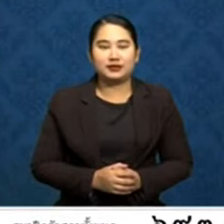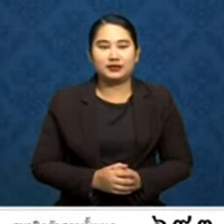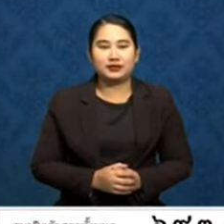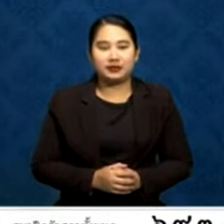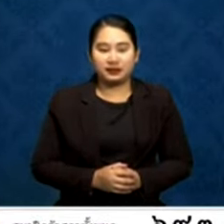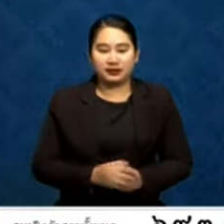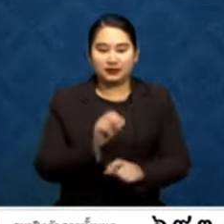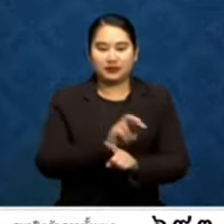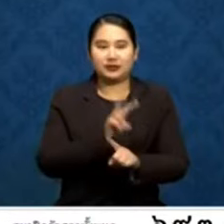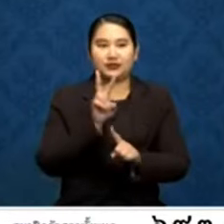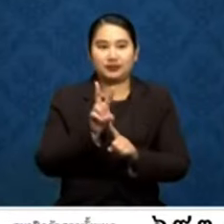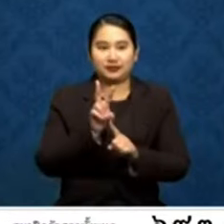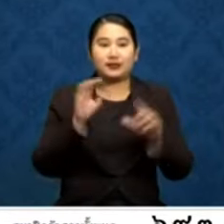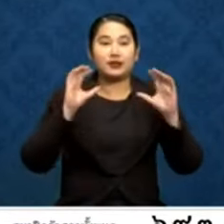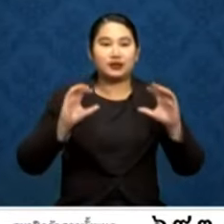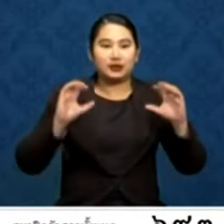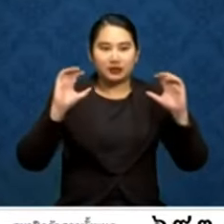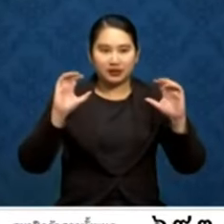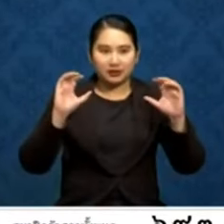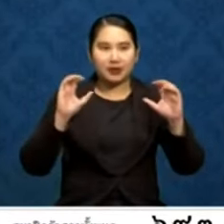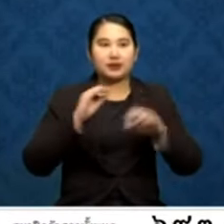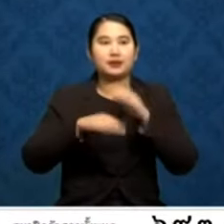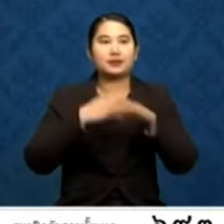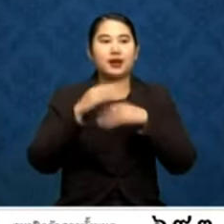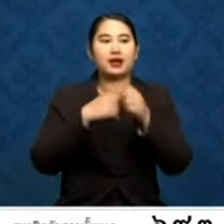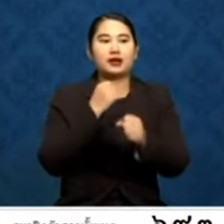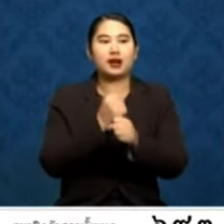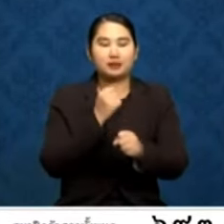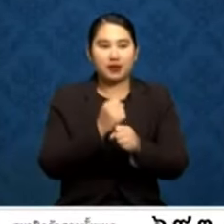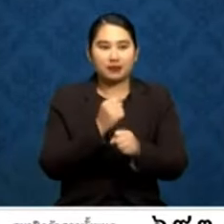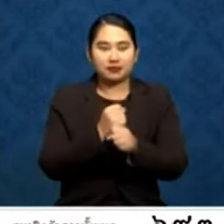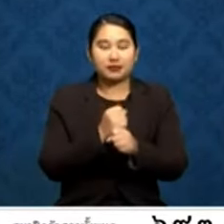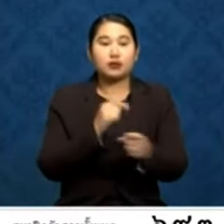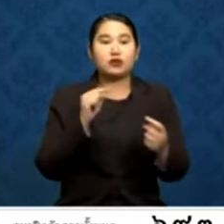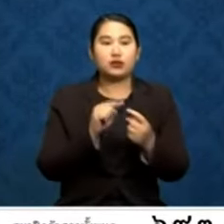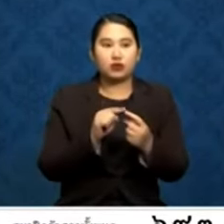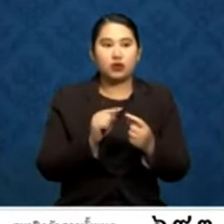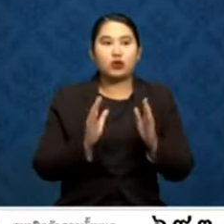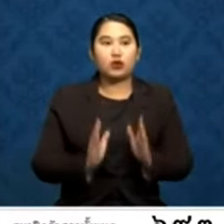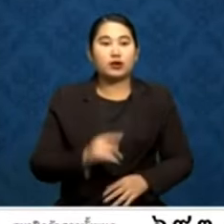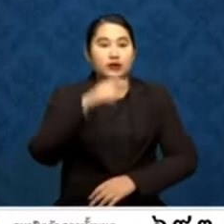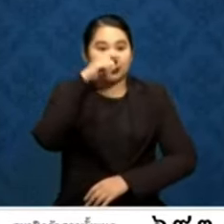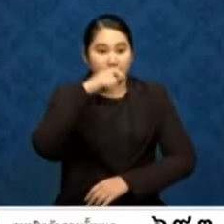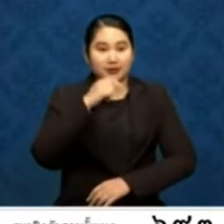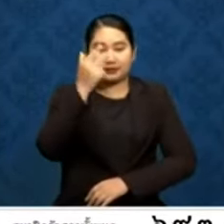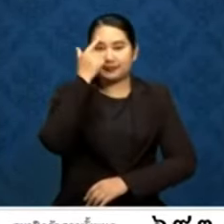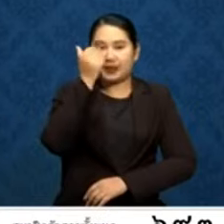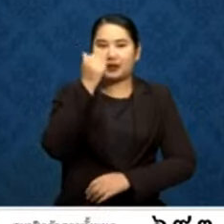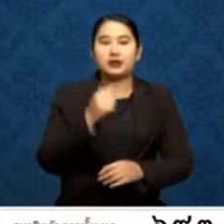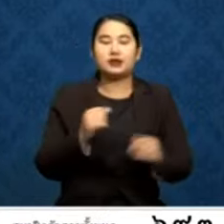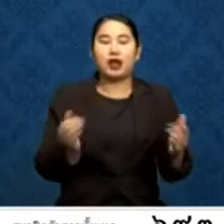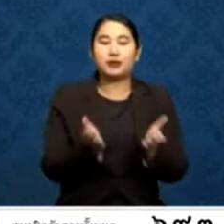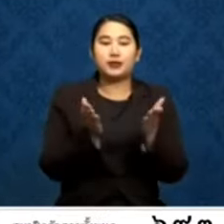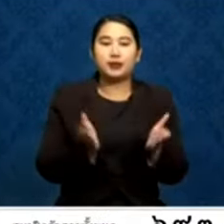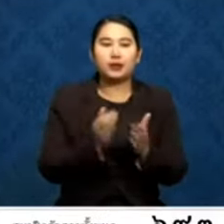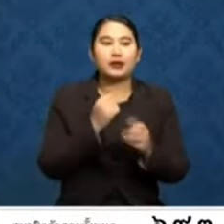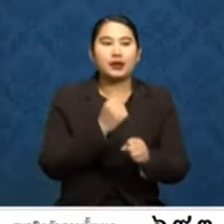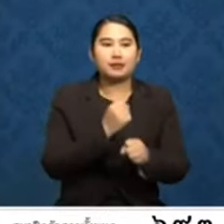สองรัฐบาลจะยกระดับทักษะและปลดล็อกศักยภาพของคนไทยเพื่อสร้างงานสร้างร